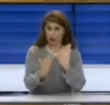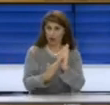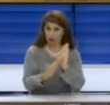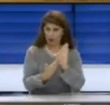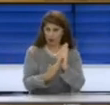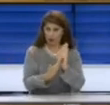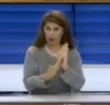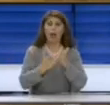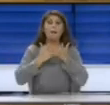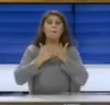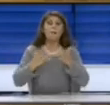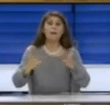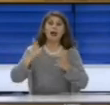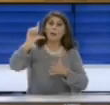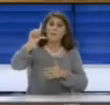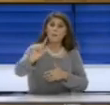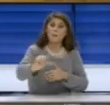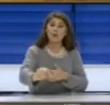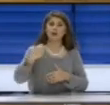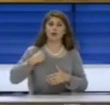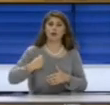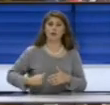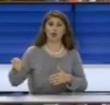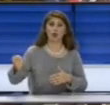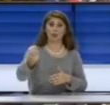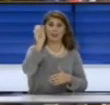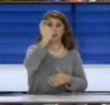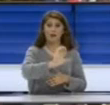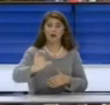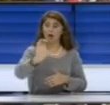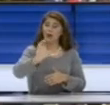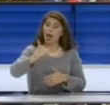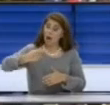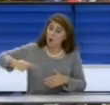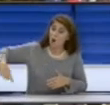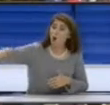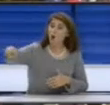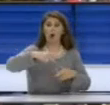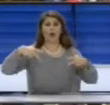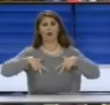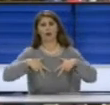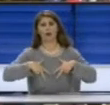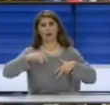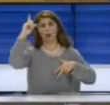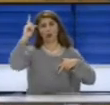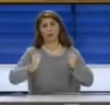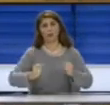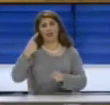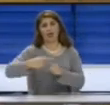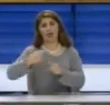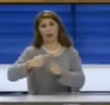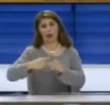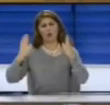μεγαλύτερη μείωση του δημοσίου χρέους στην Ευρώπη από όλες τις υπόλοιπες χώρες. Ελλάδα.